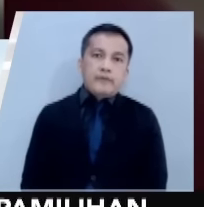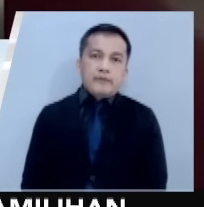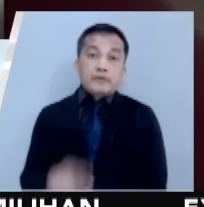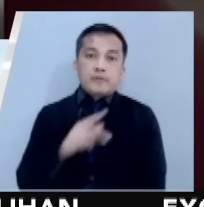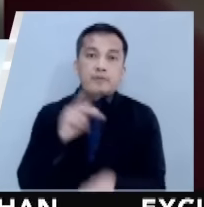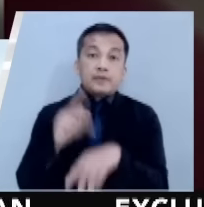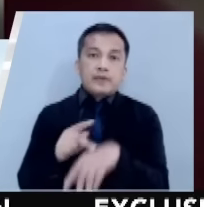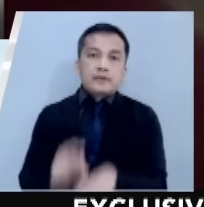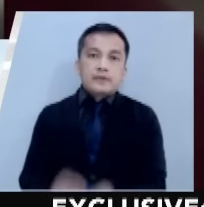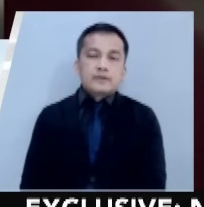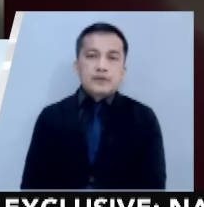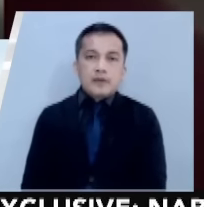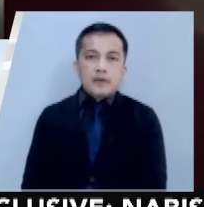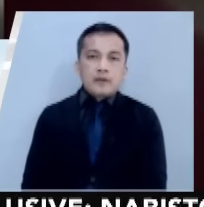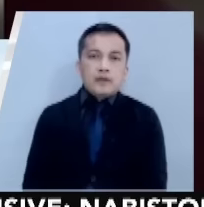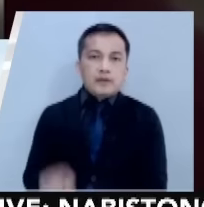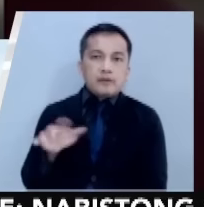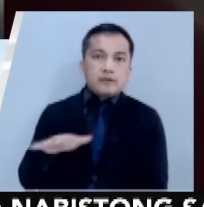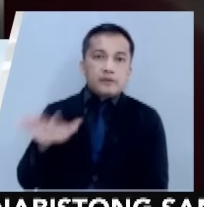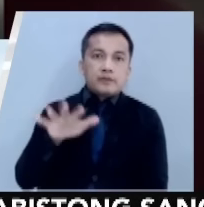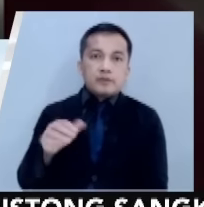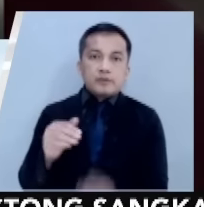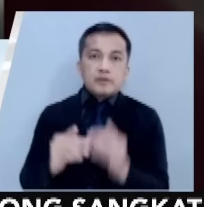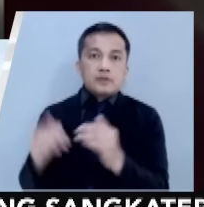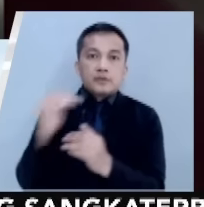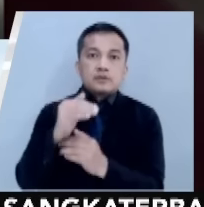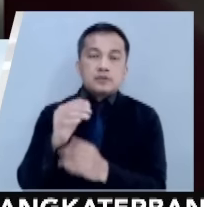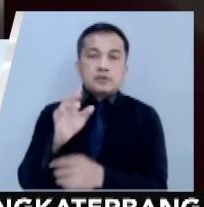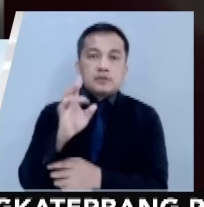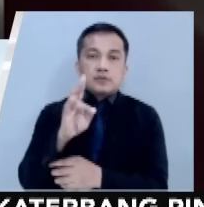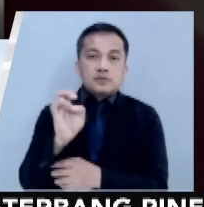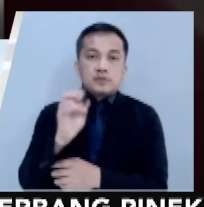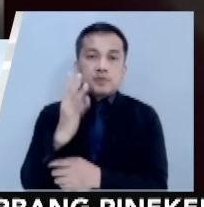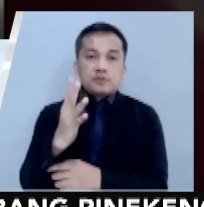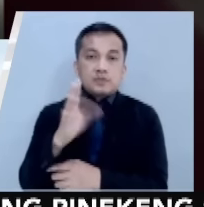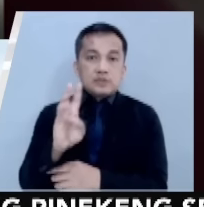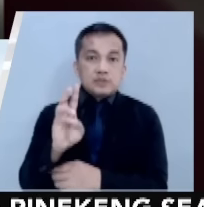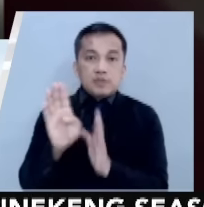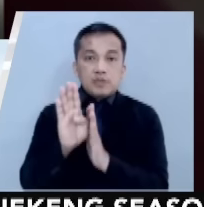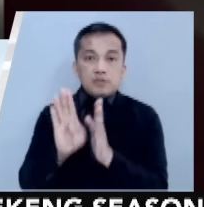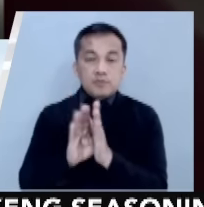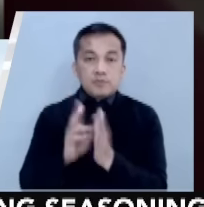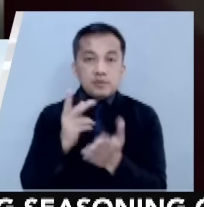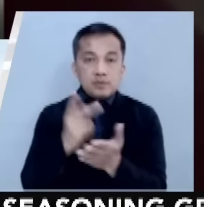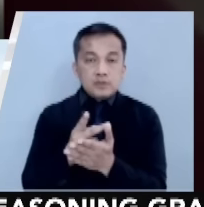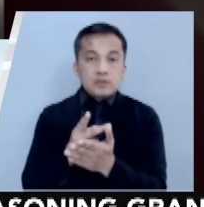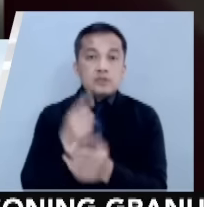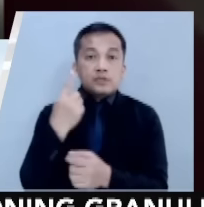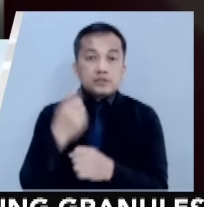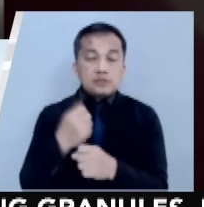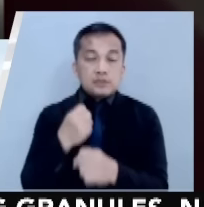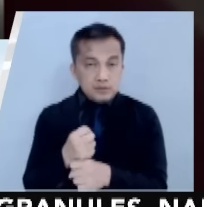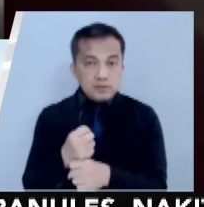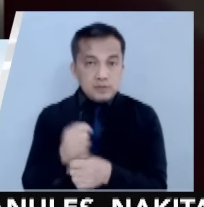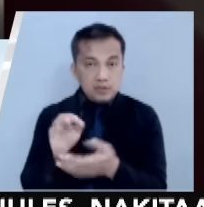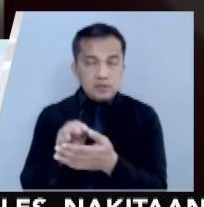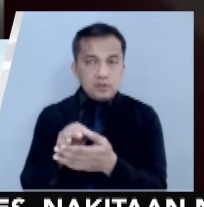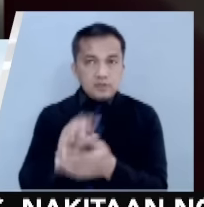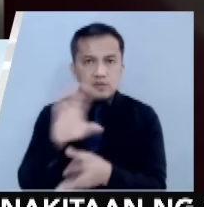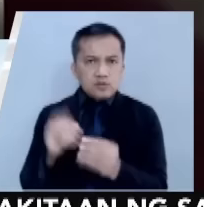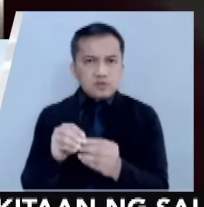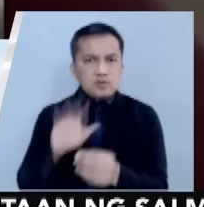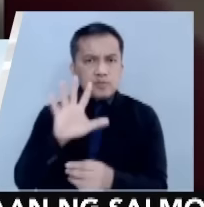At ito ay mahigit na 756 billion pesos a year and accounting for about 5% of